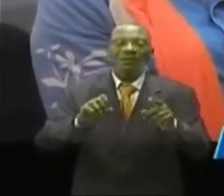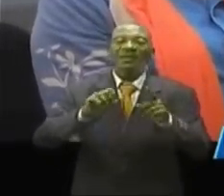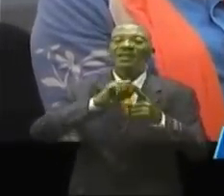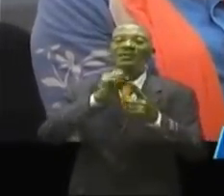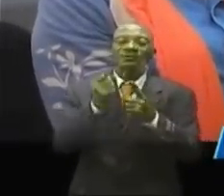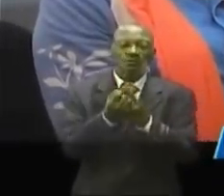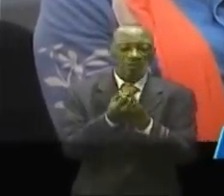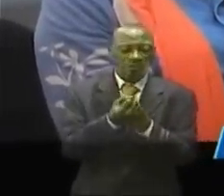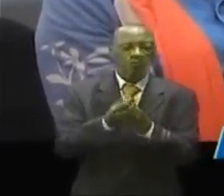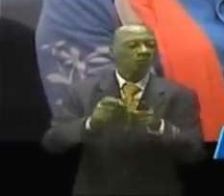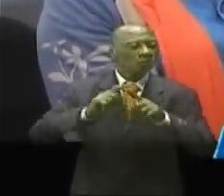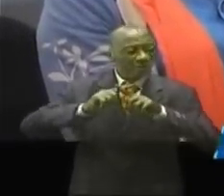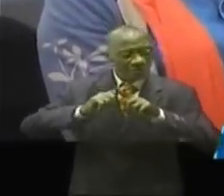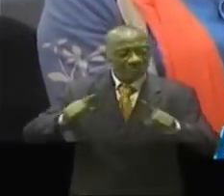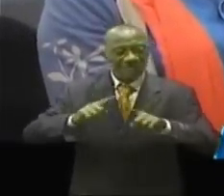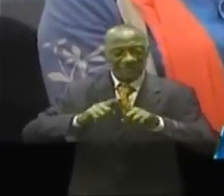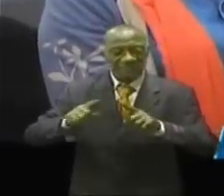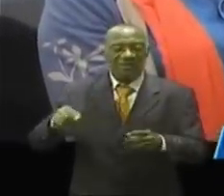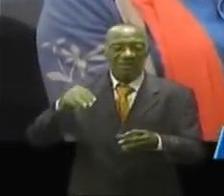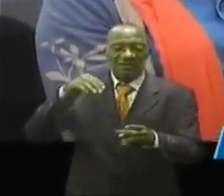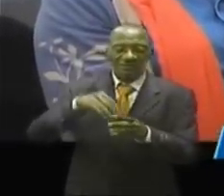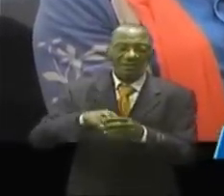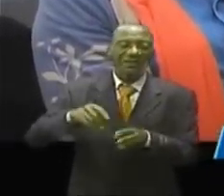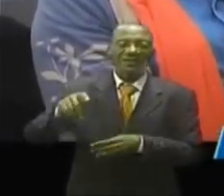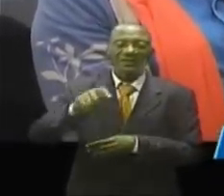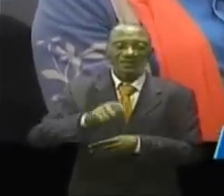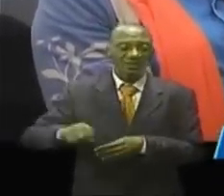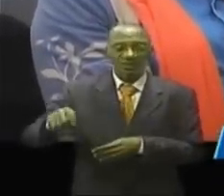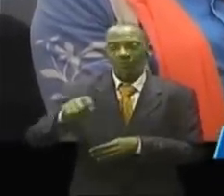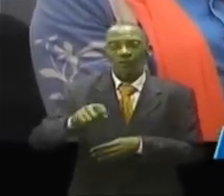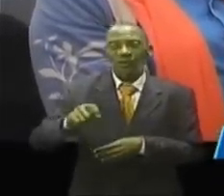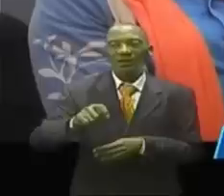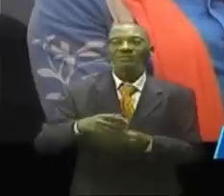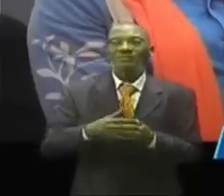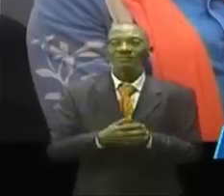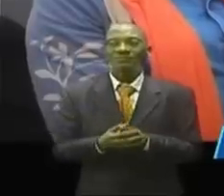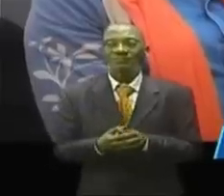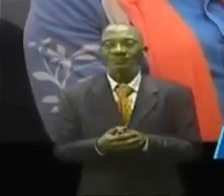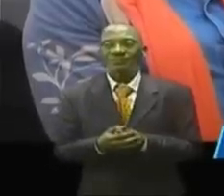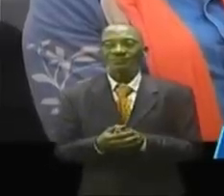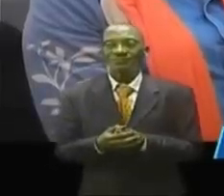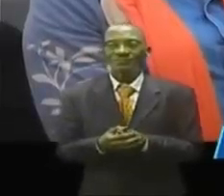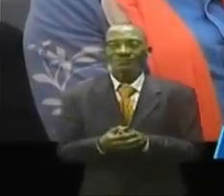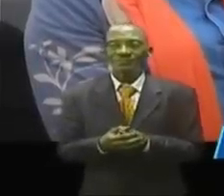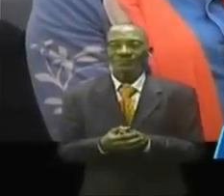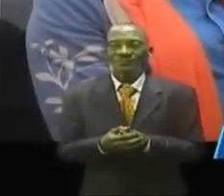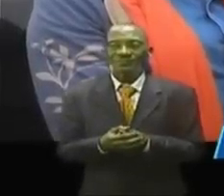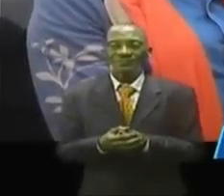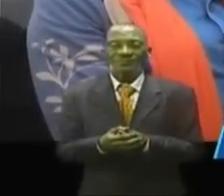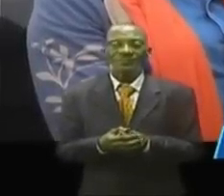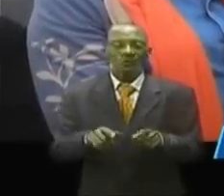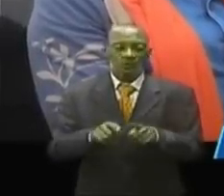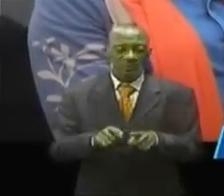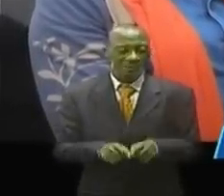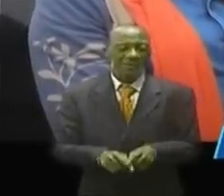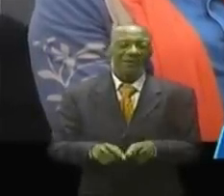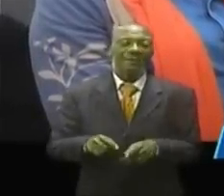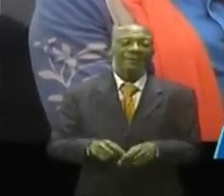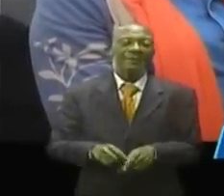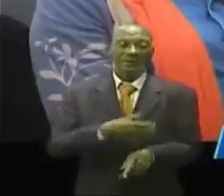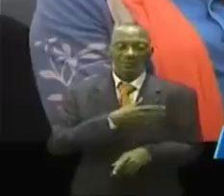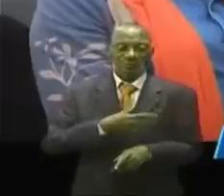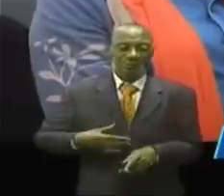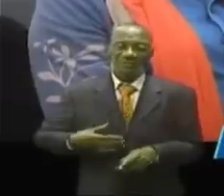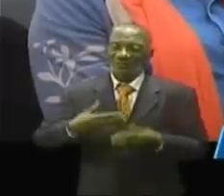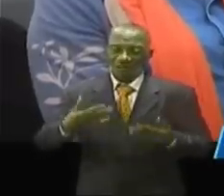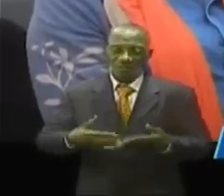Et c'est la population qui nous a informé à chaque fois qu'il y avait faille dans ce point-là. Et nous, en tant que comité de suivi, nous